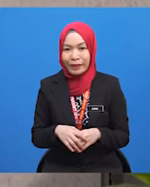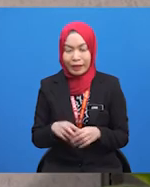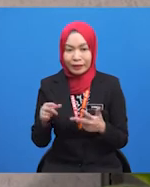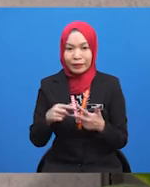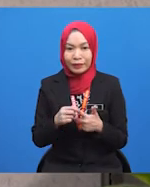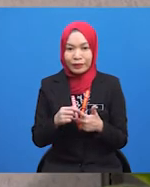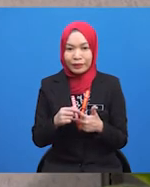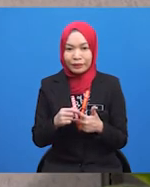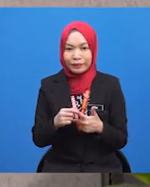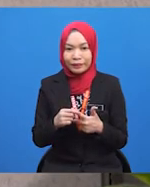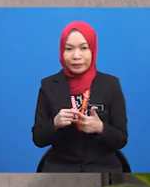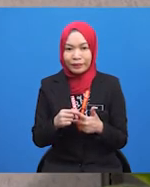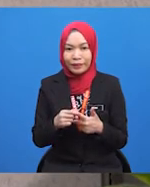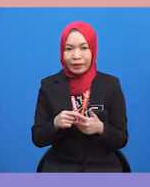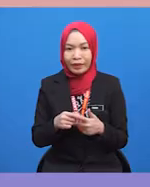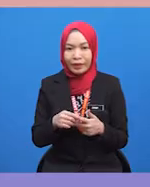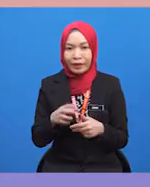Kedua, saturation.